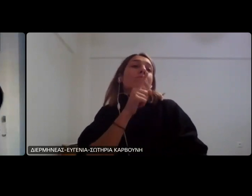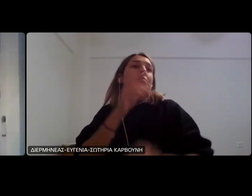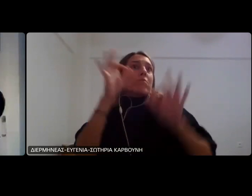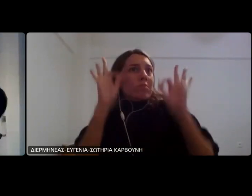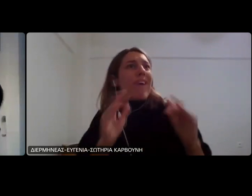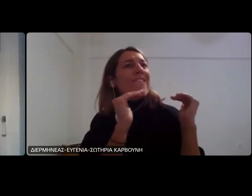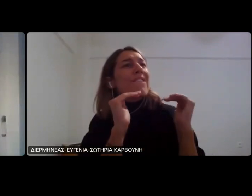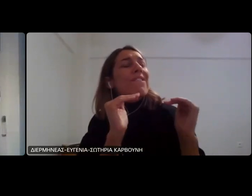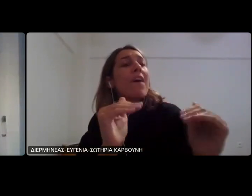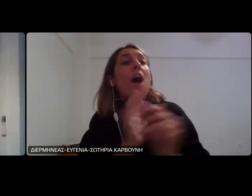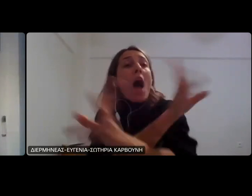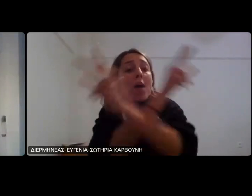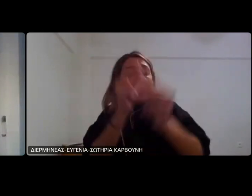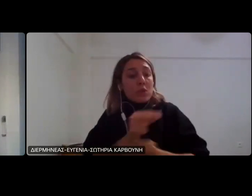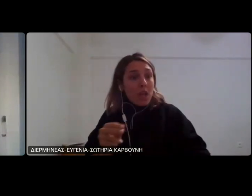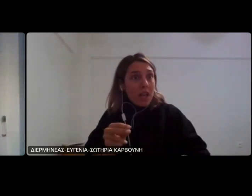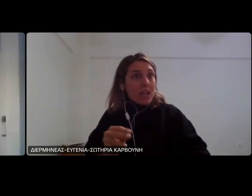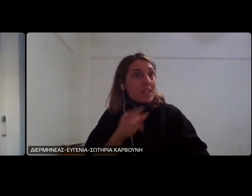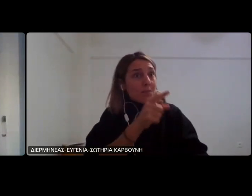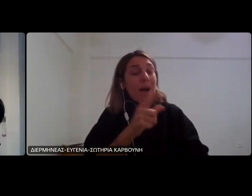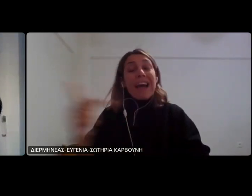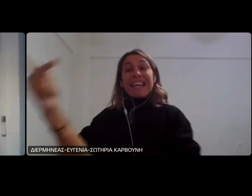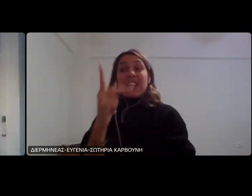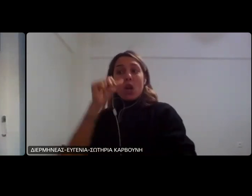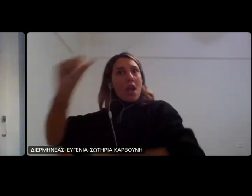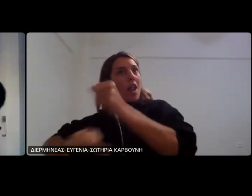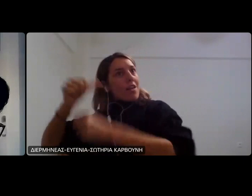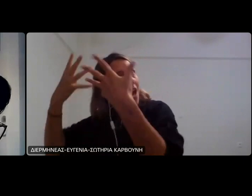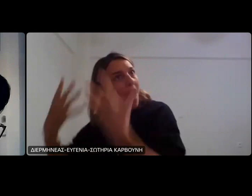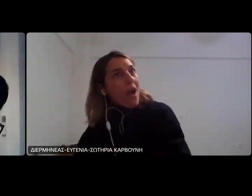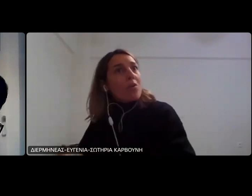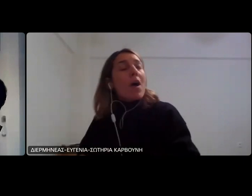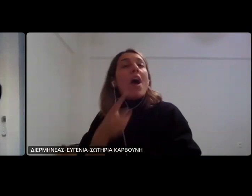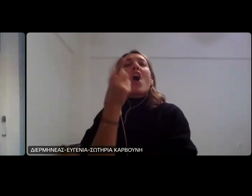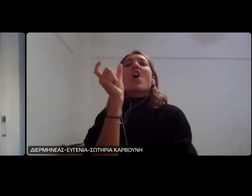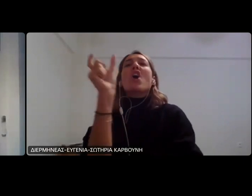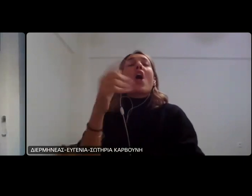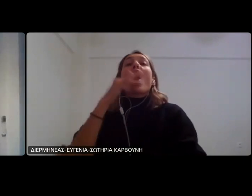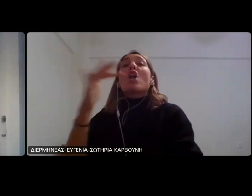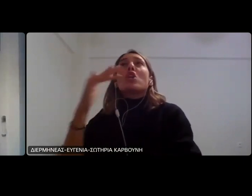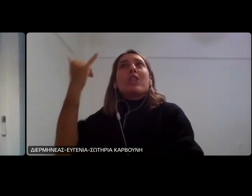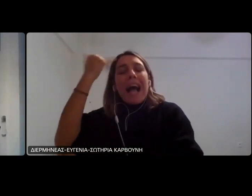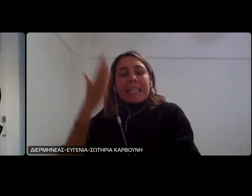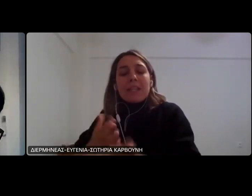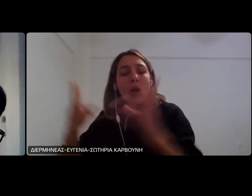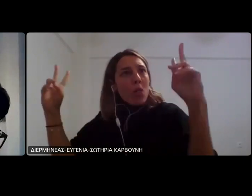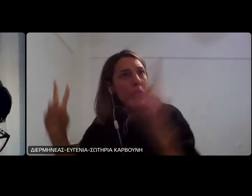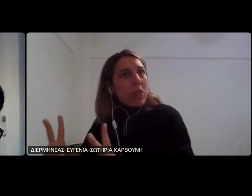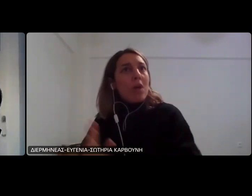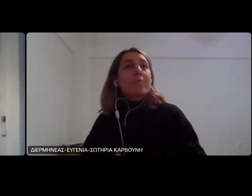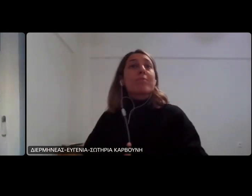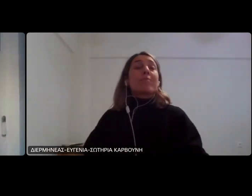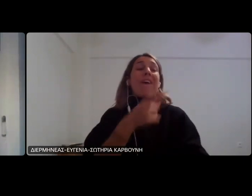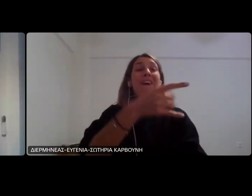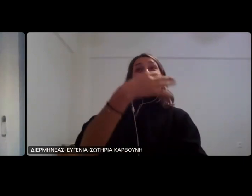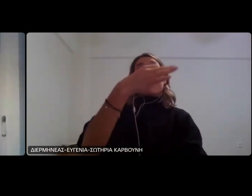μπορεί να συμβάλλει στην αποτελεσματική κοινωνική αλλαγή μειώνοντας τα γλωσσικά στερεότυπα, την ασύμμετρη αντιμετώπιση